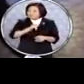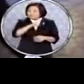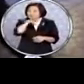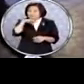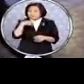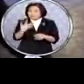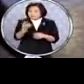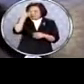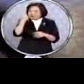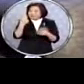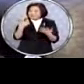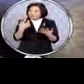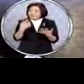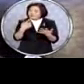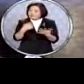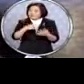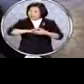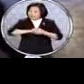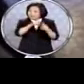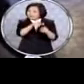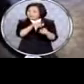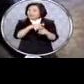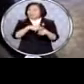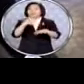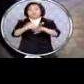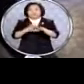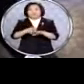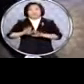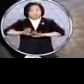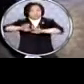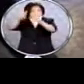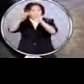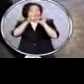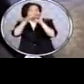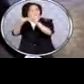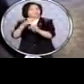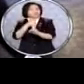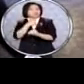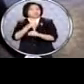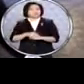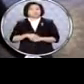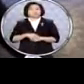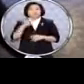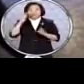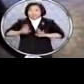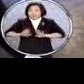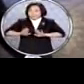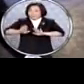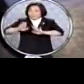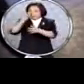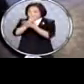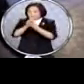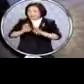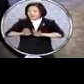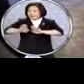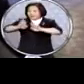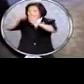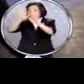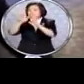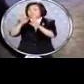对的独占权，这个我们要来思考。技术是每天在进步的，在进步当中它可以解决很多我们现在